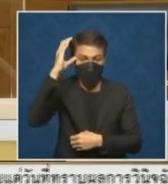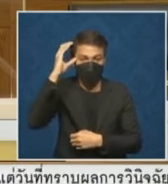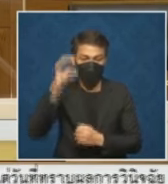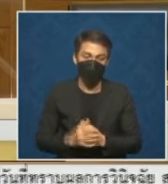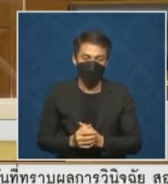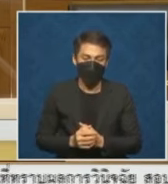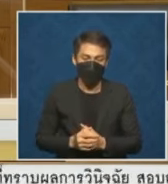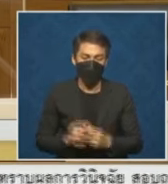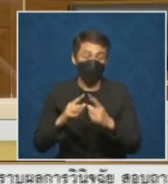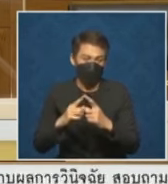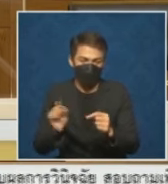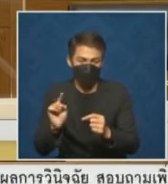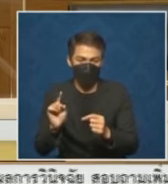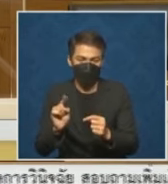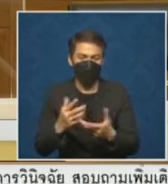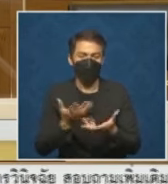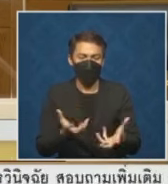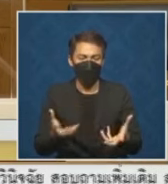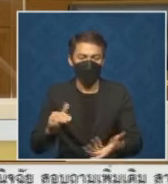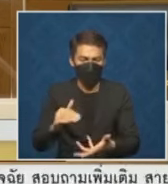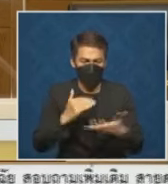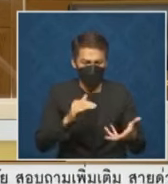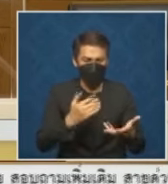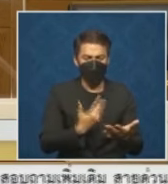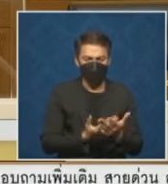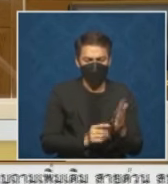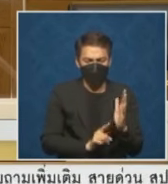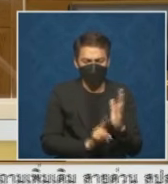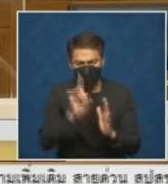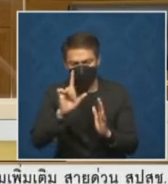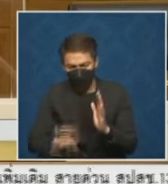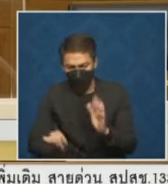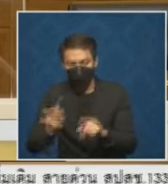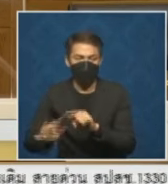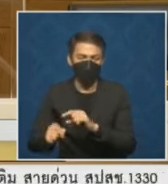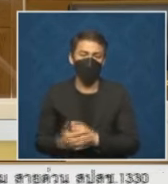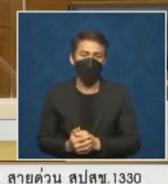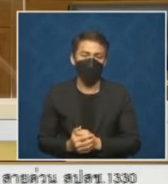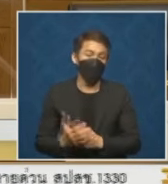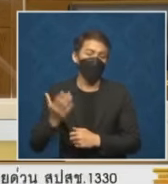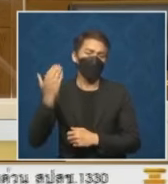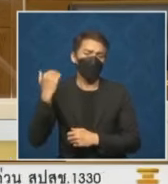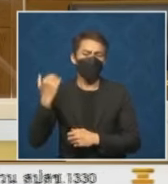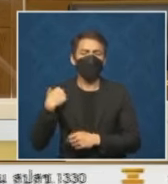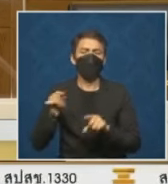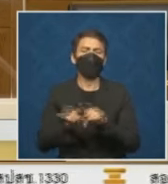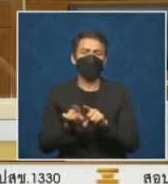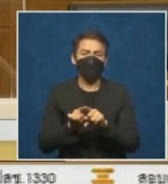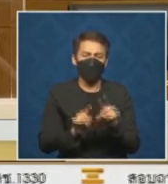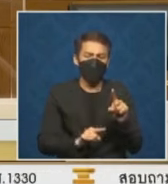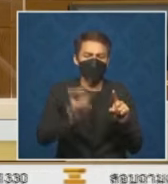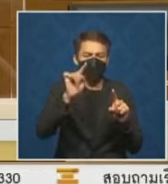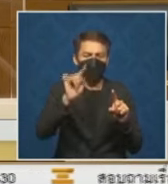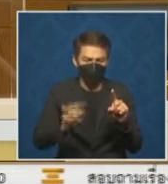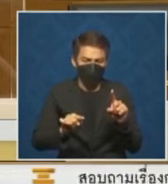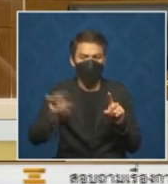อก ม ันมีผู้คนมันมีอะไรเยอะกว่านั้นแล้วถ้าจะบอกว่าตัวเองเป็นทศกัณฐ์นะก็รู้อยู่แล้วในทศ